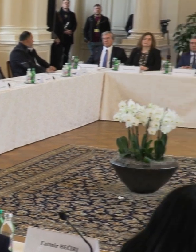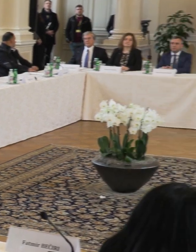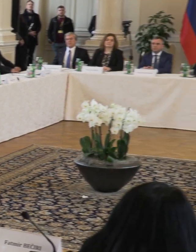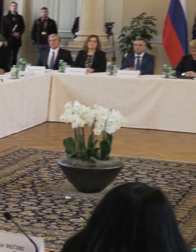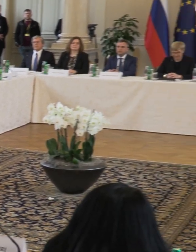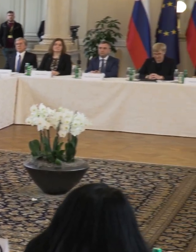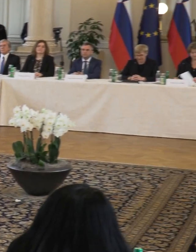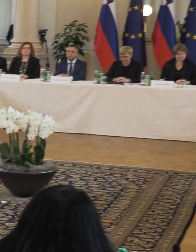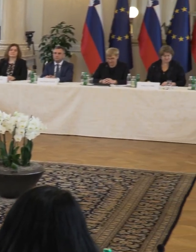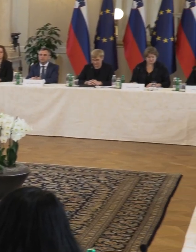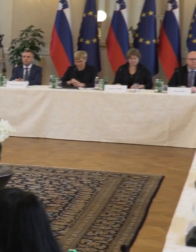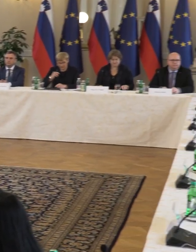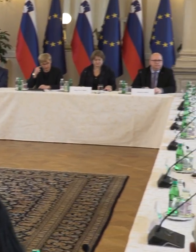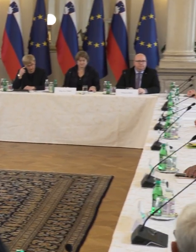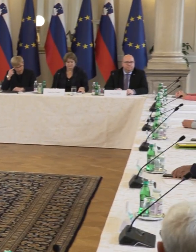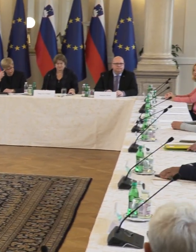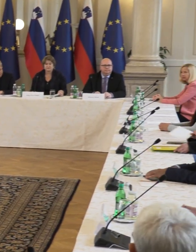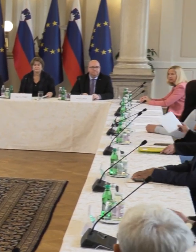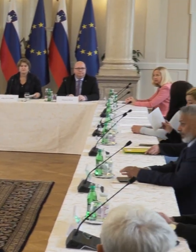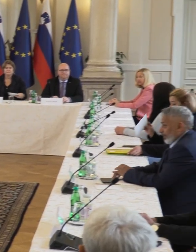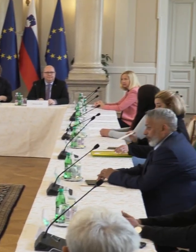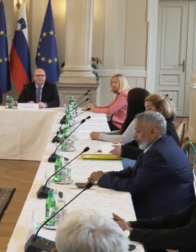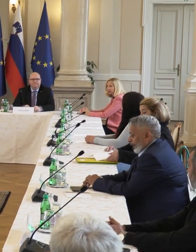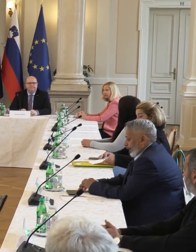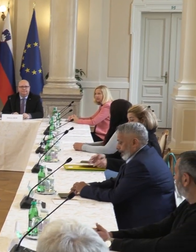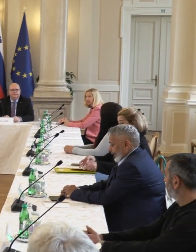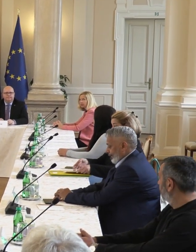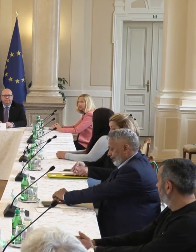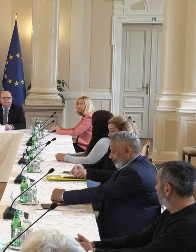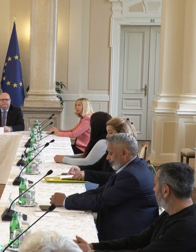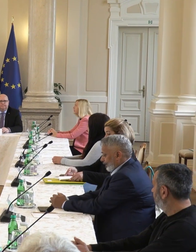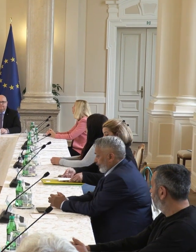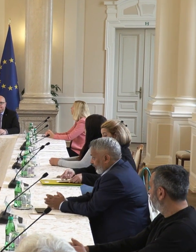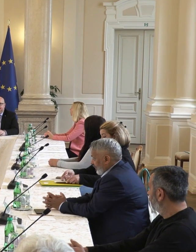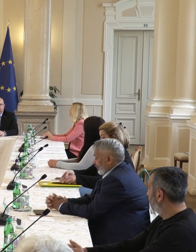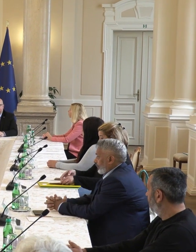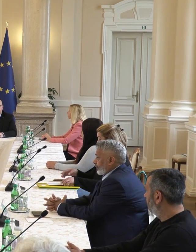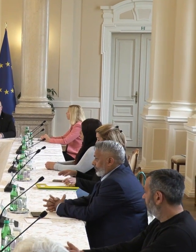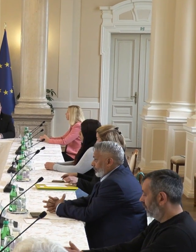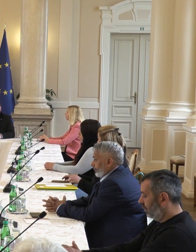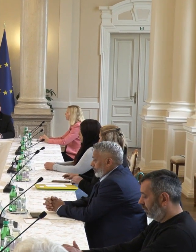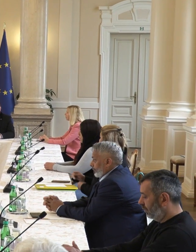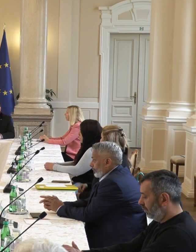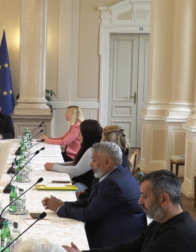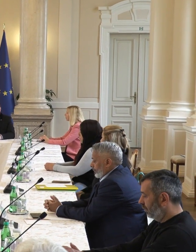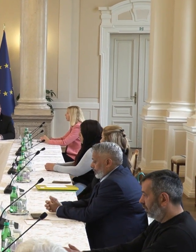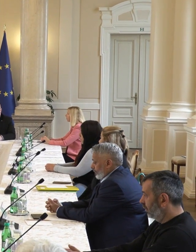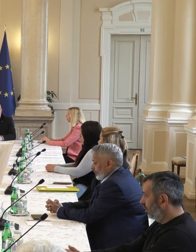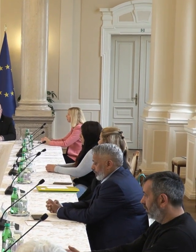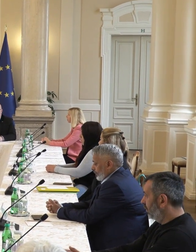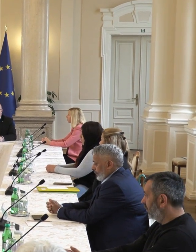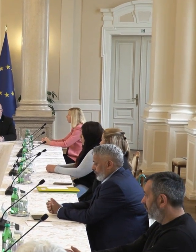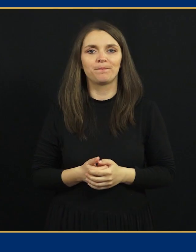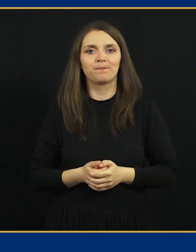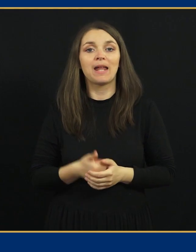družba omogočiti, da kulturna raznolikost ni vir in dejavnik razhajanj, ampak duhovnega bogatenja v